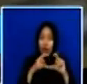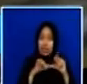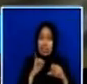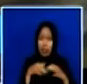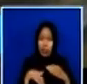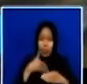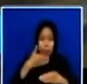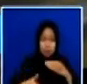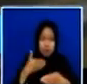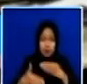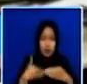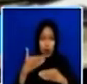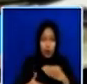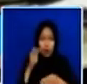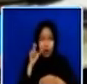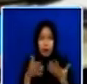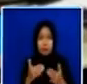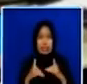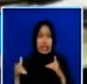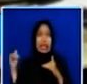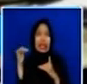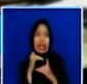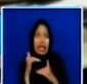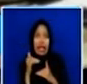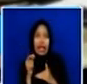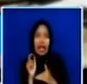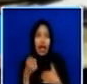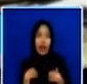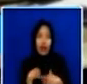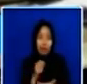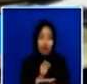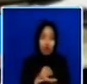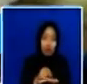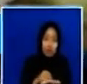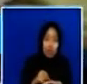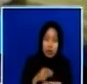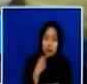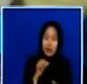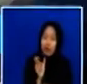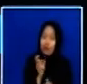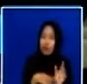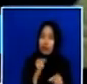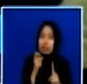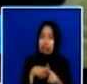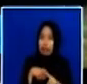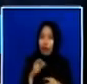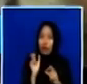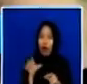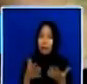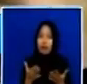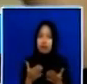produk Malahayati juga meramaikan lukisan dan tulisan yang unik demi menciptakan pesan pelanggan